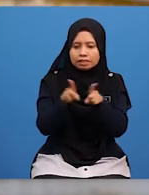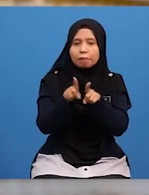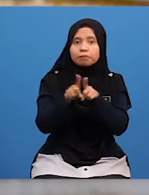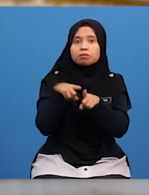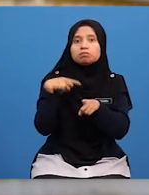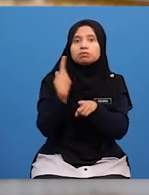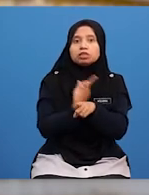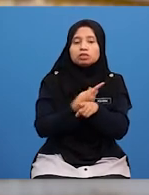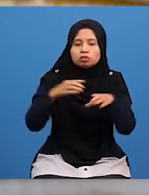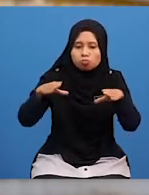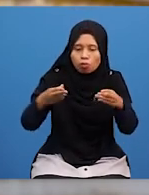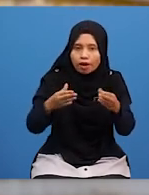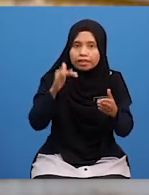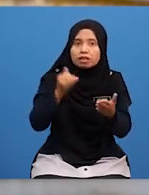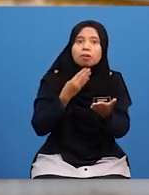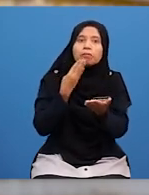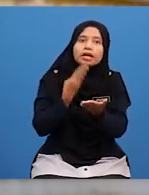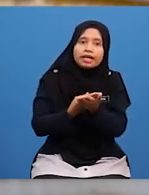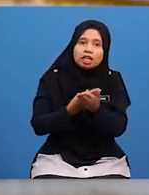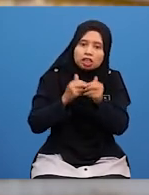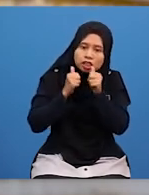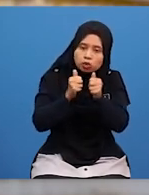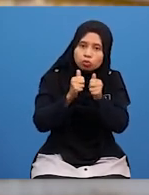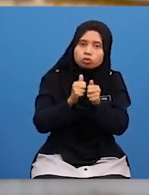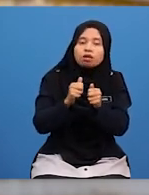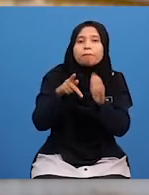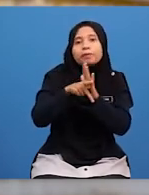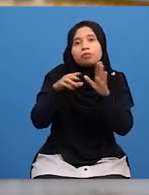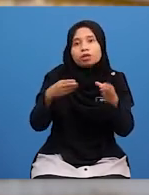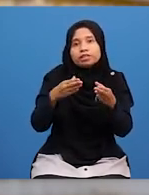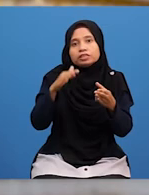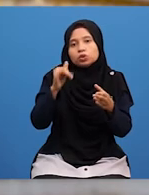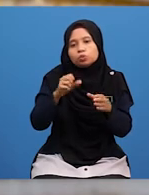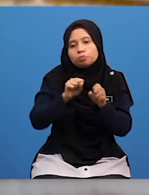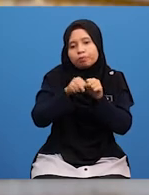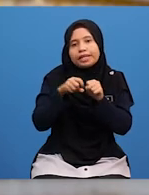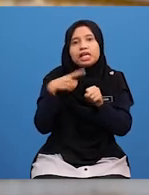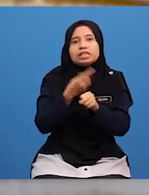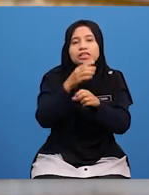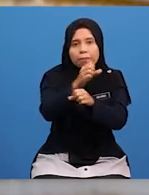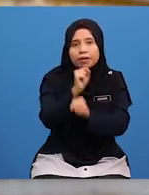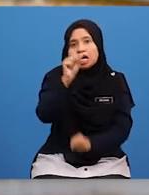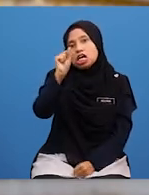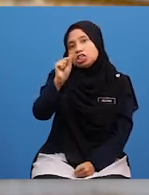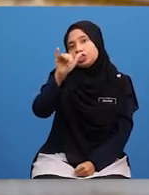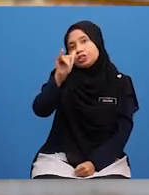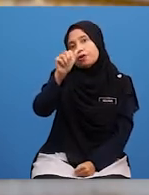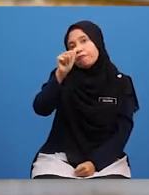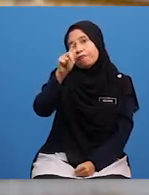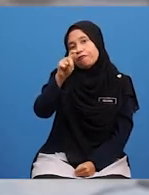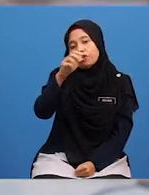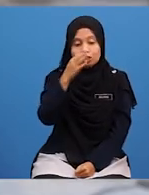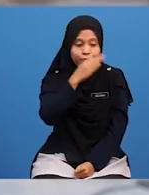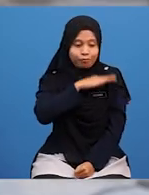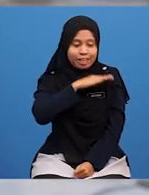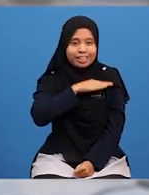kita melakukan suruhannya, mengikuti sunnahnya agar kita mendapat syafaat Rasulullah SAW